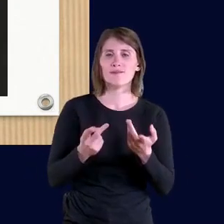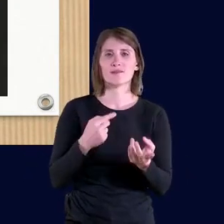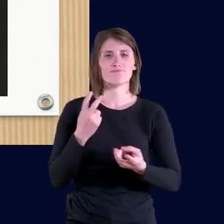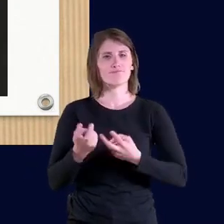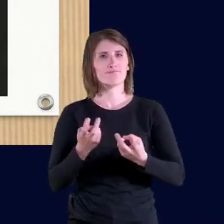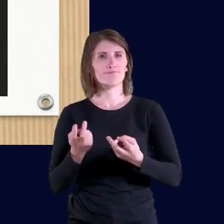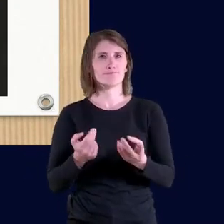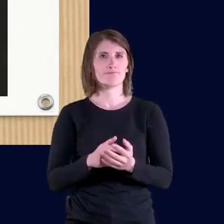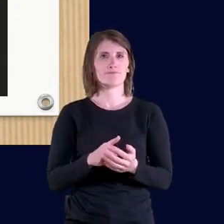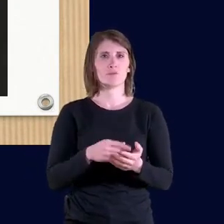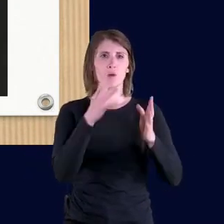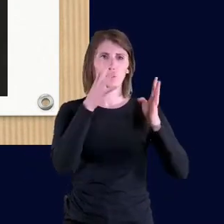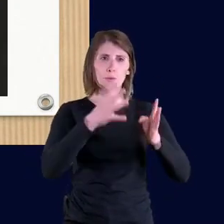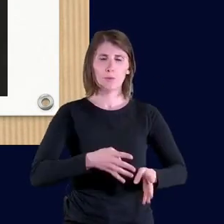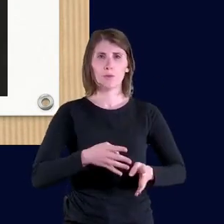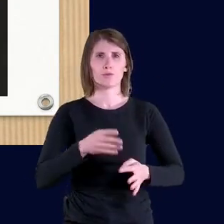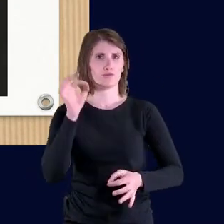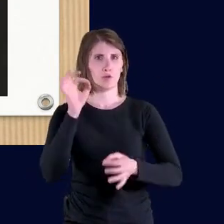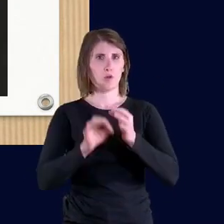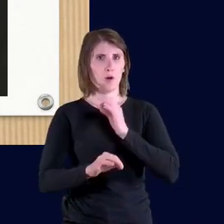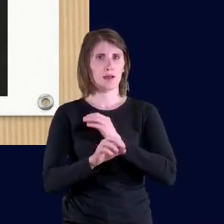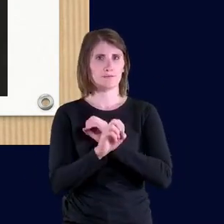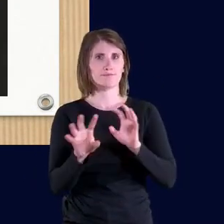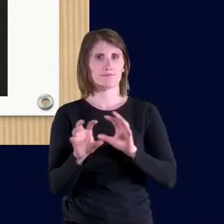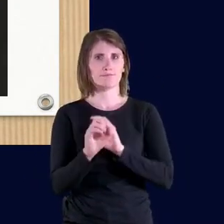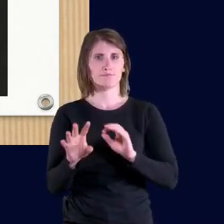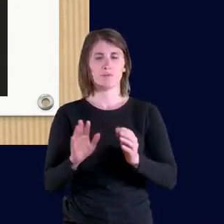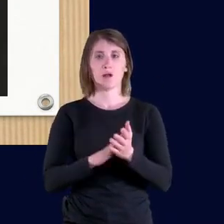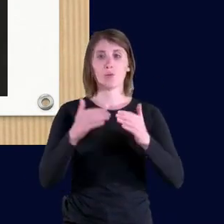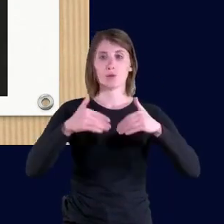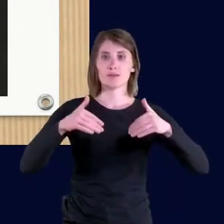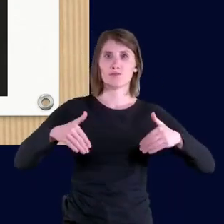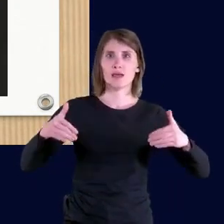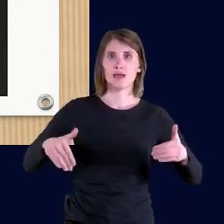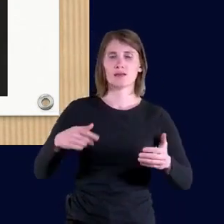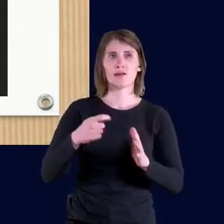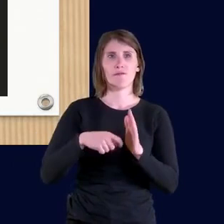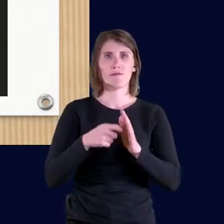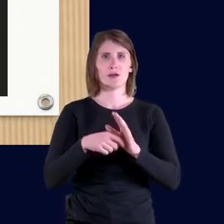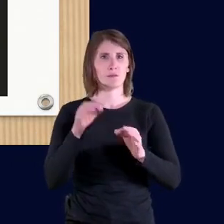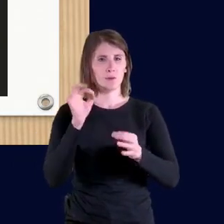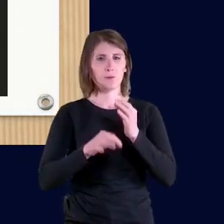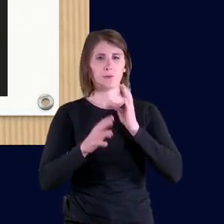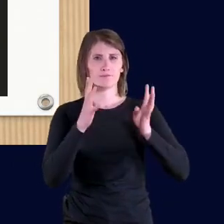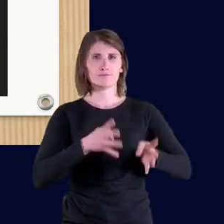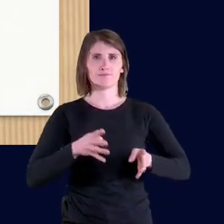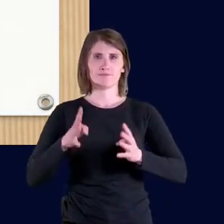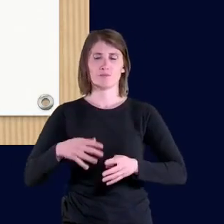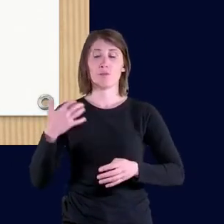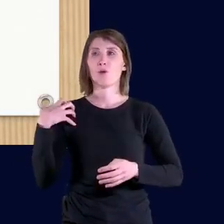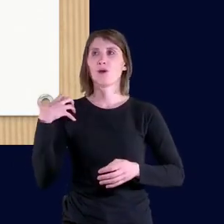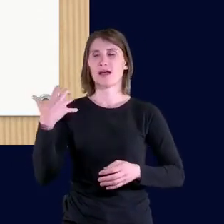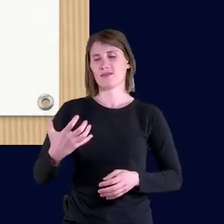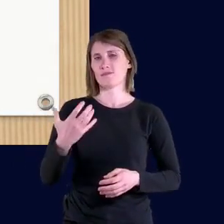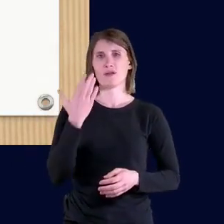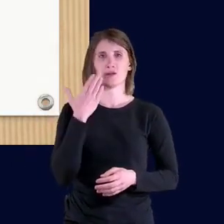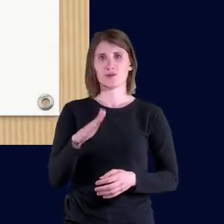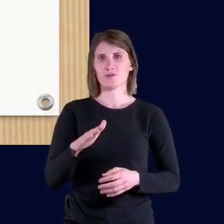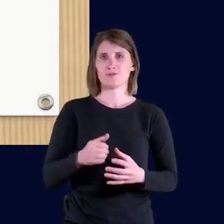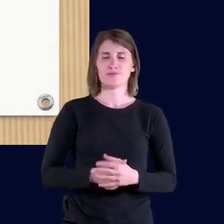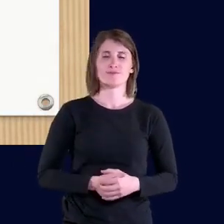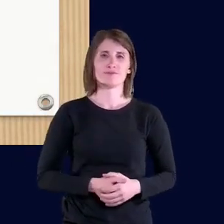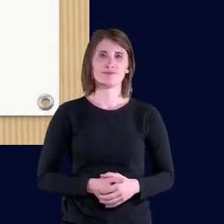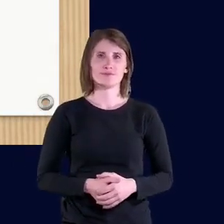rzetelne opisy do danych się spektakli czy filmów przy bogaty zbiór